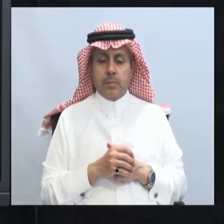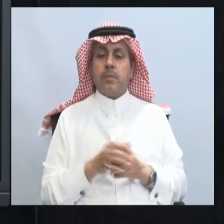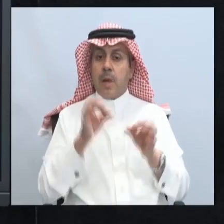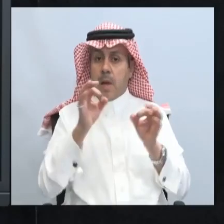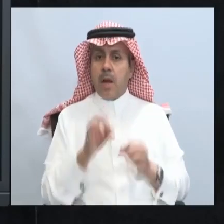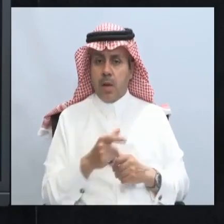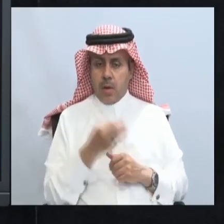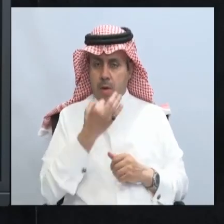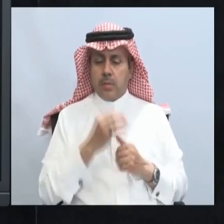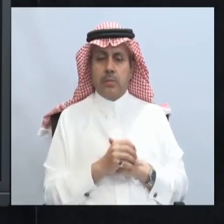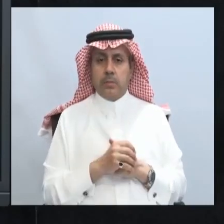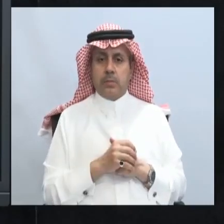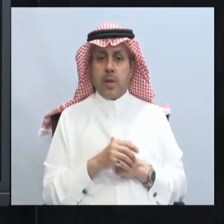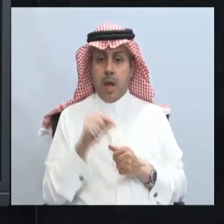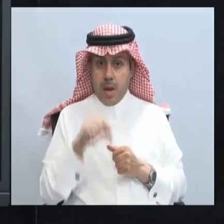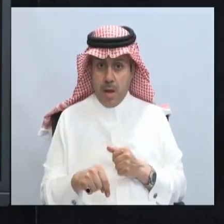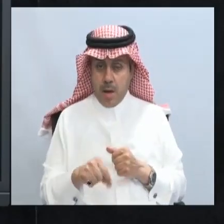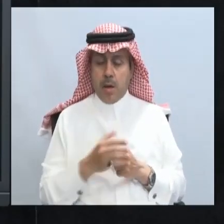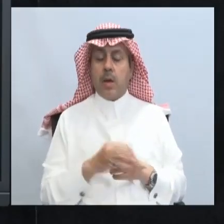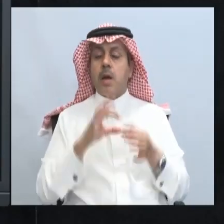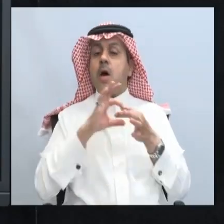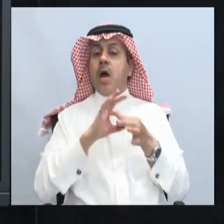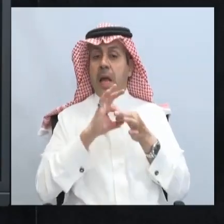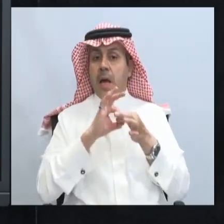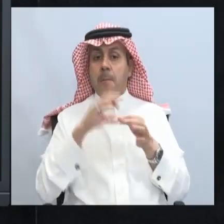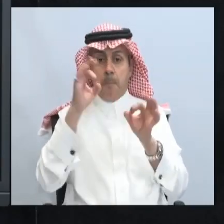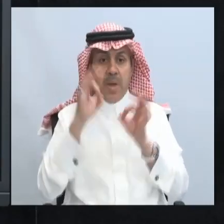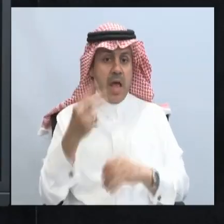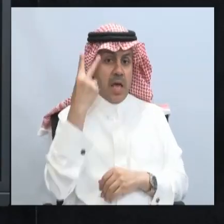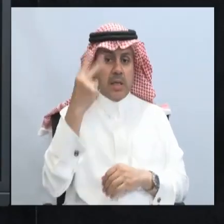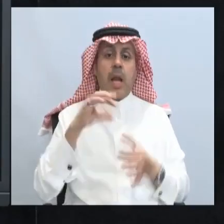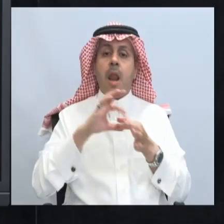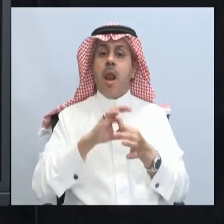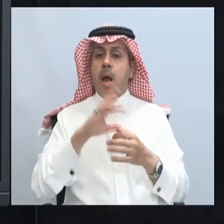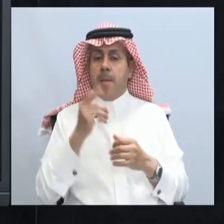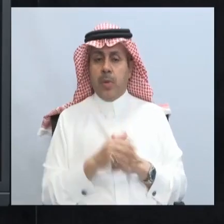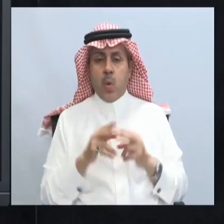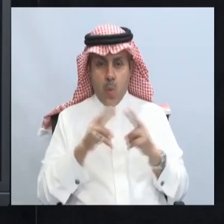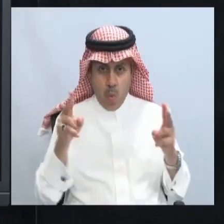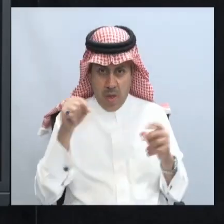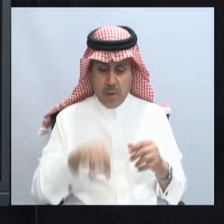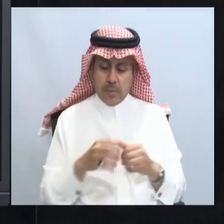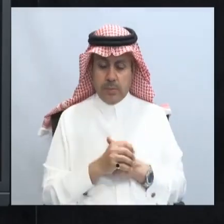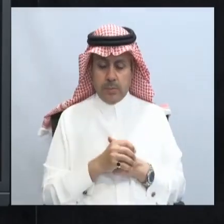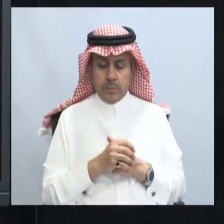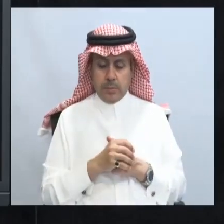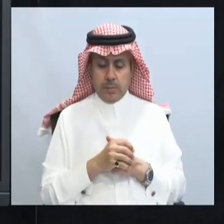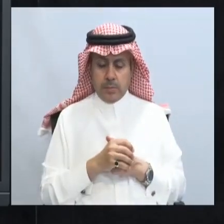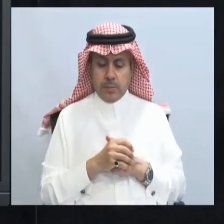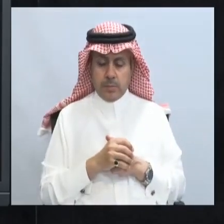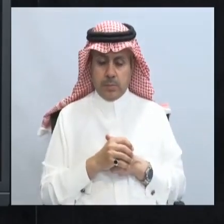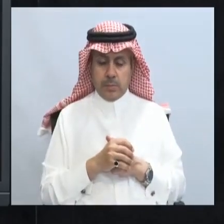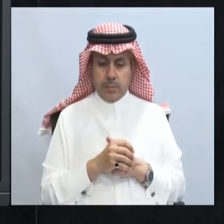مستقيم الان سنحاول الربط بين هذه هذه الايه و وما بعدها من الايات في ايات هذا هذا